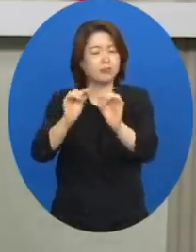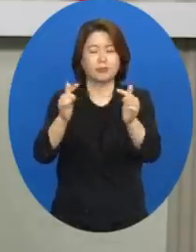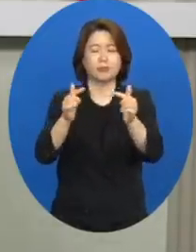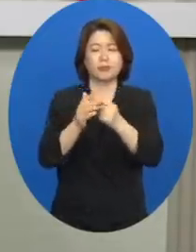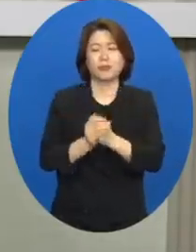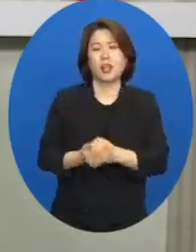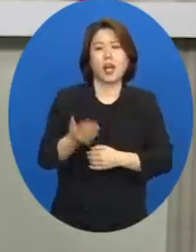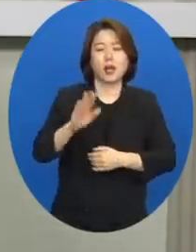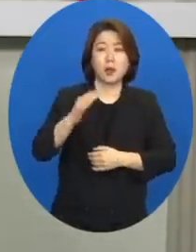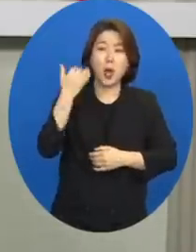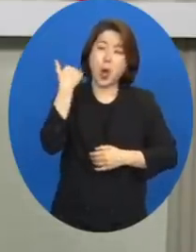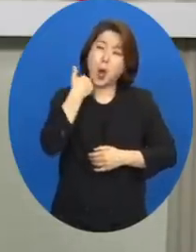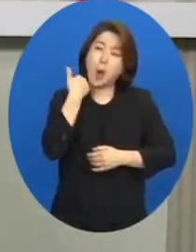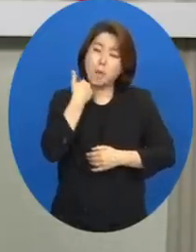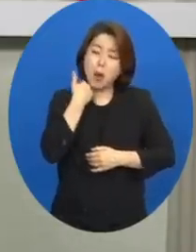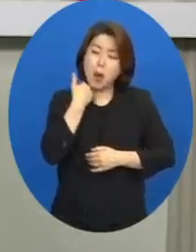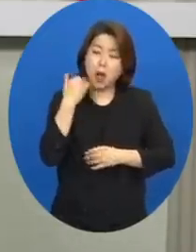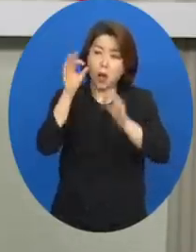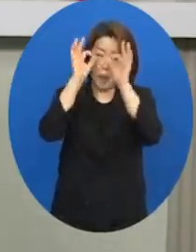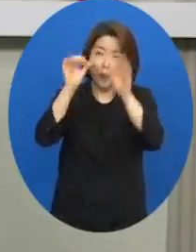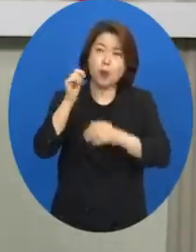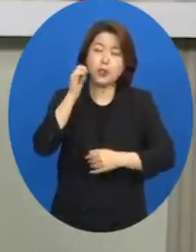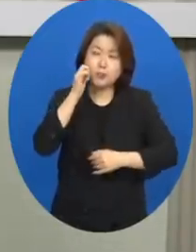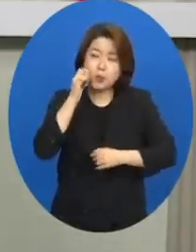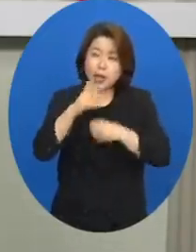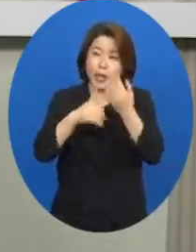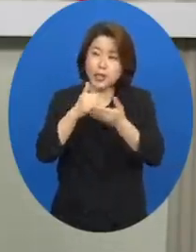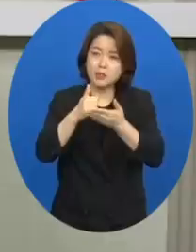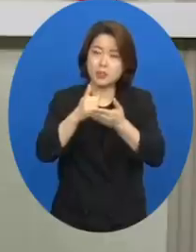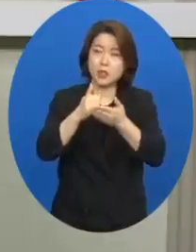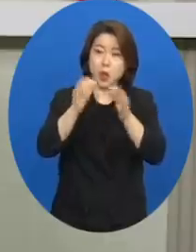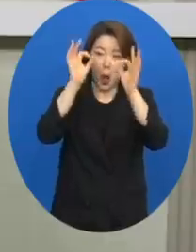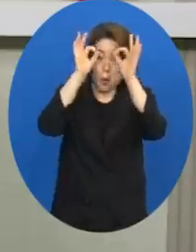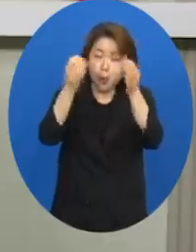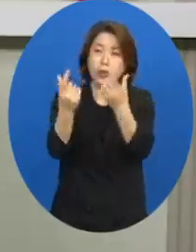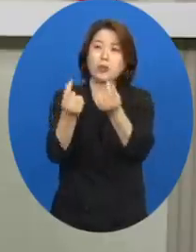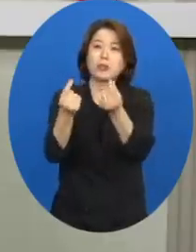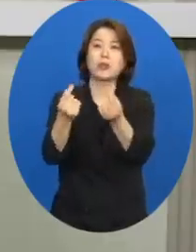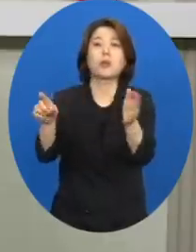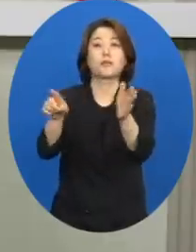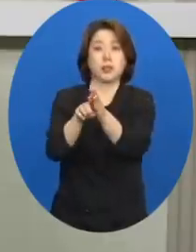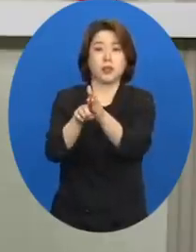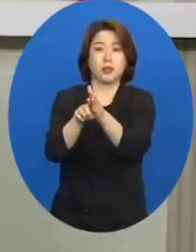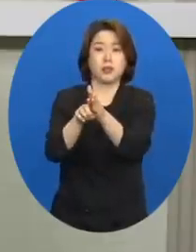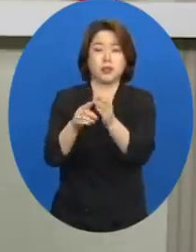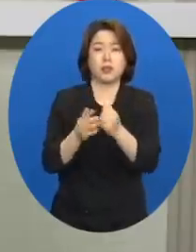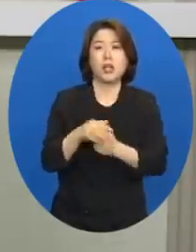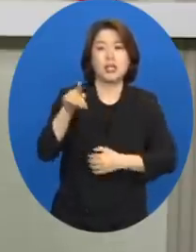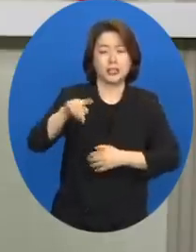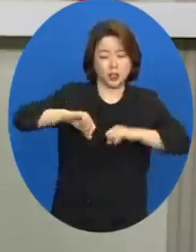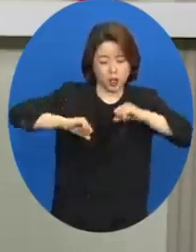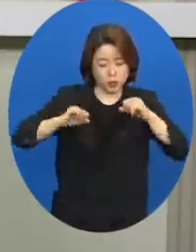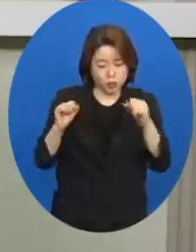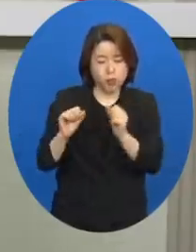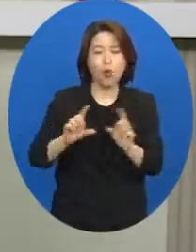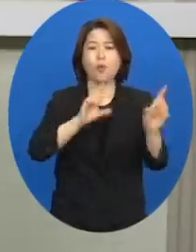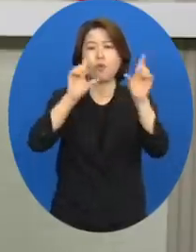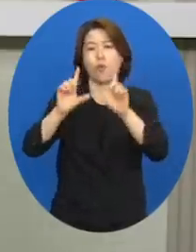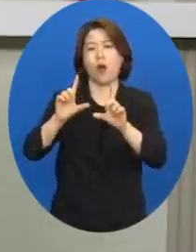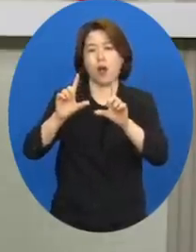그렇지만 보이지 않는 하나님을 보는 분처럼 그는 그렇게 믿었고 또 그렇게 순종의 삶을